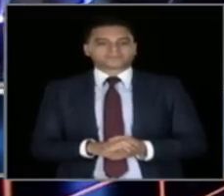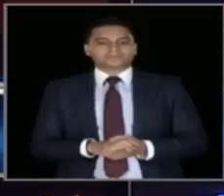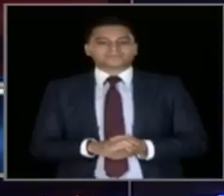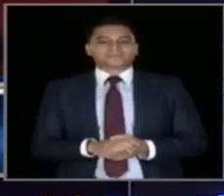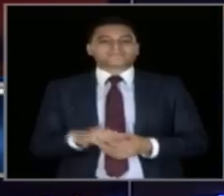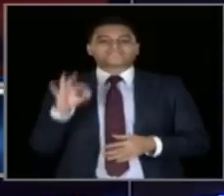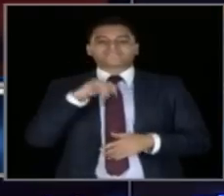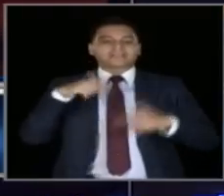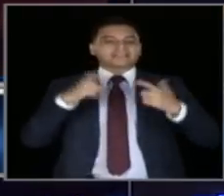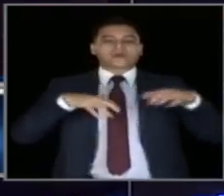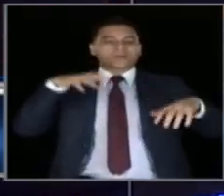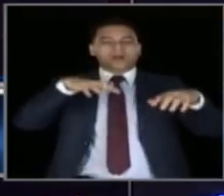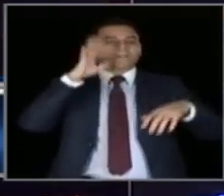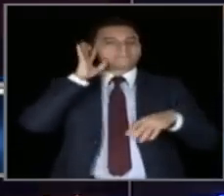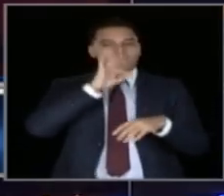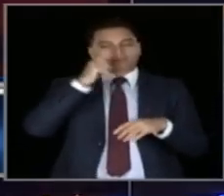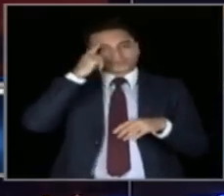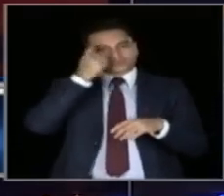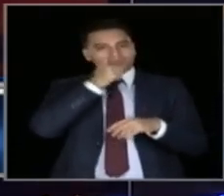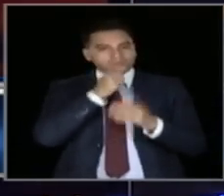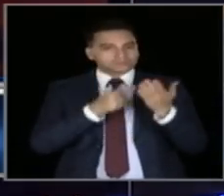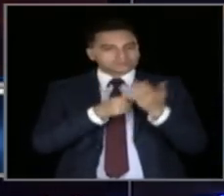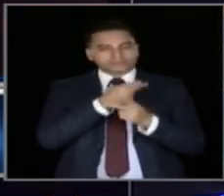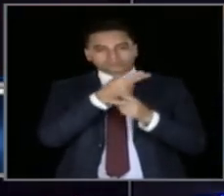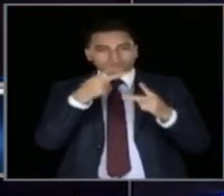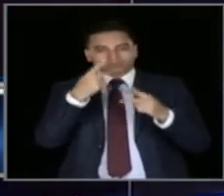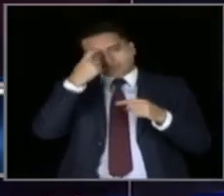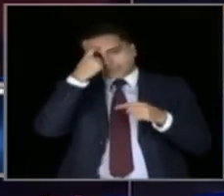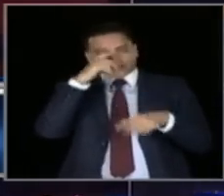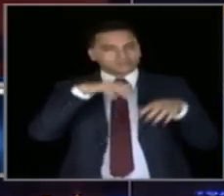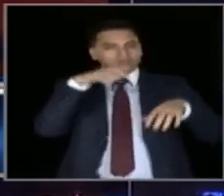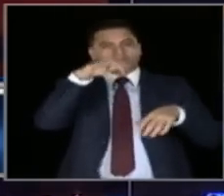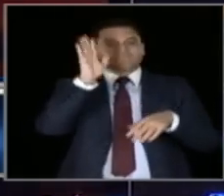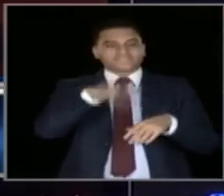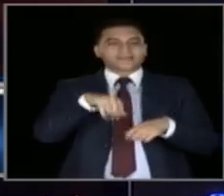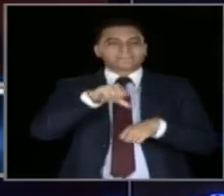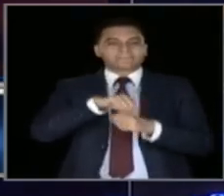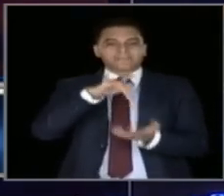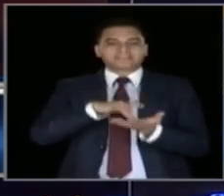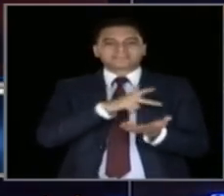في أي دولة آسيوية تقع مدينة هيروشيما؟